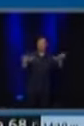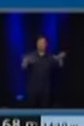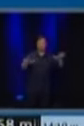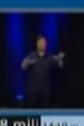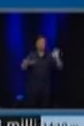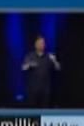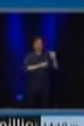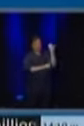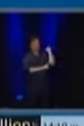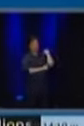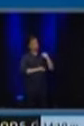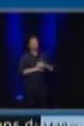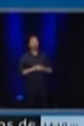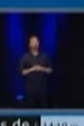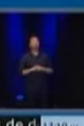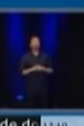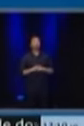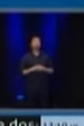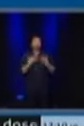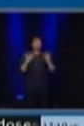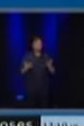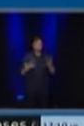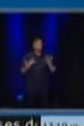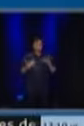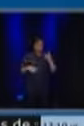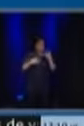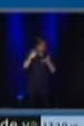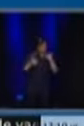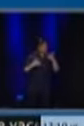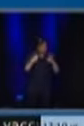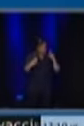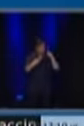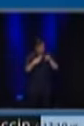Donc, on a atteint notre objectif de